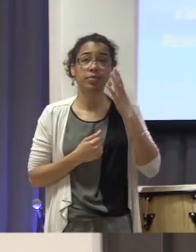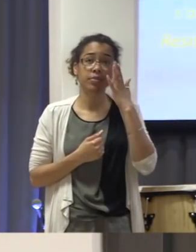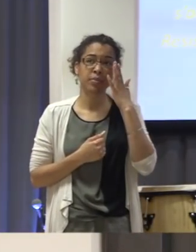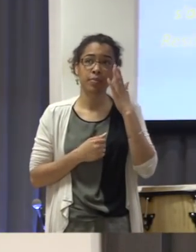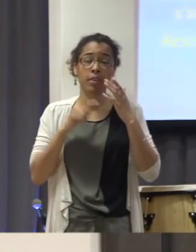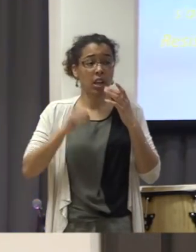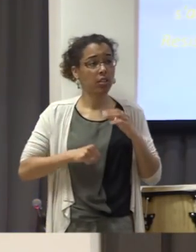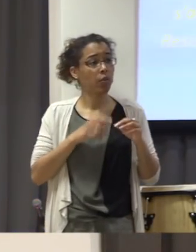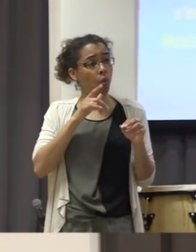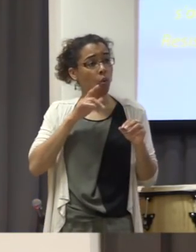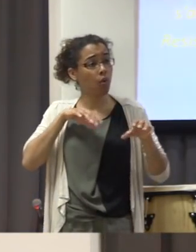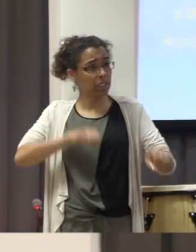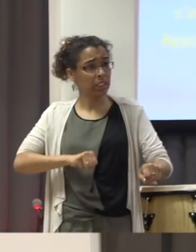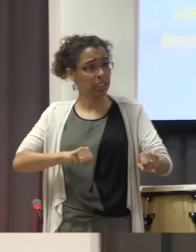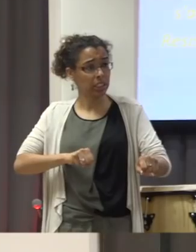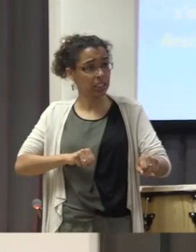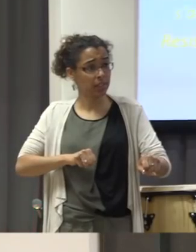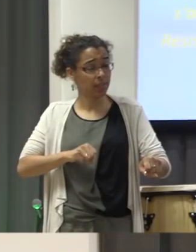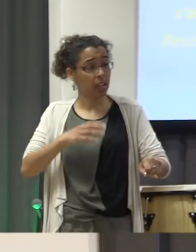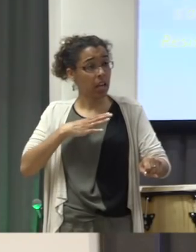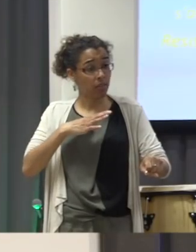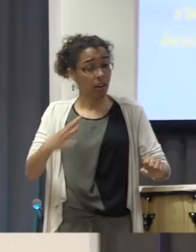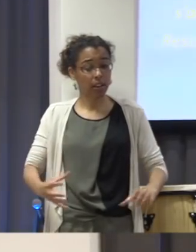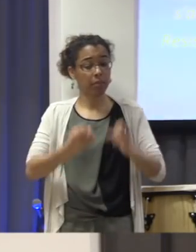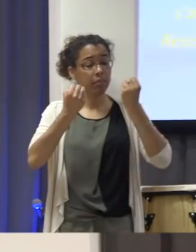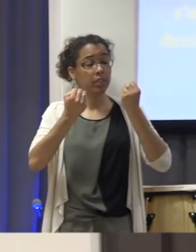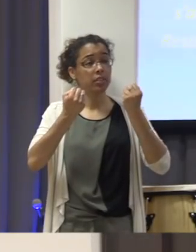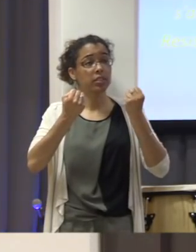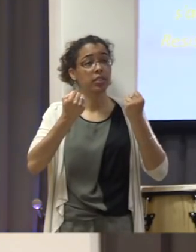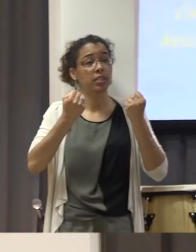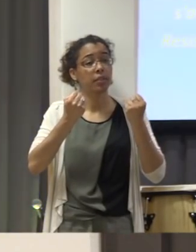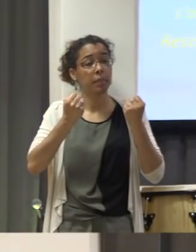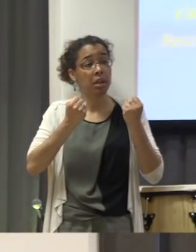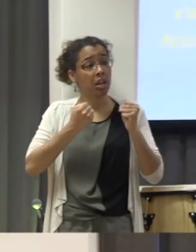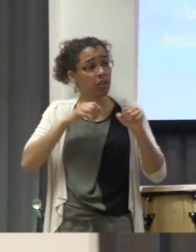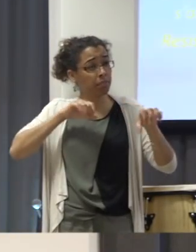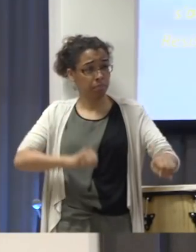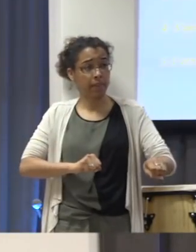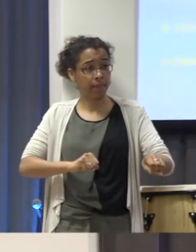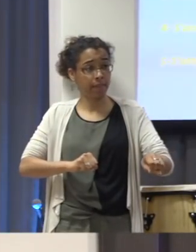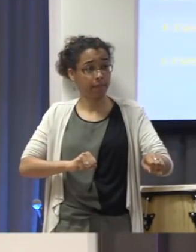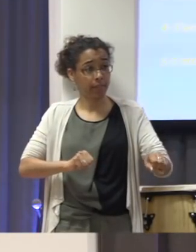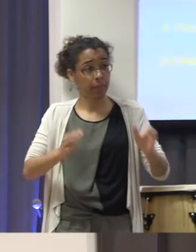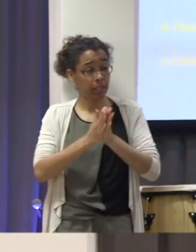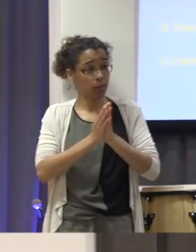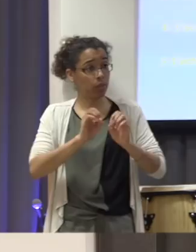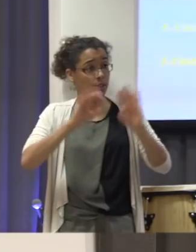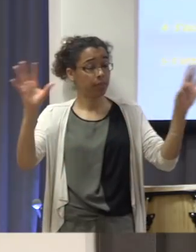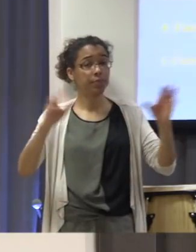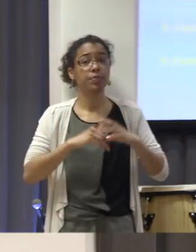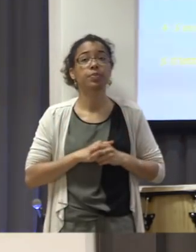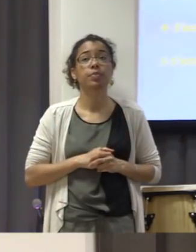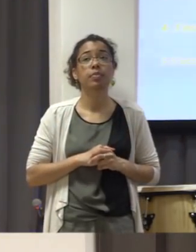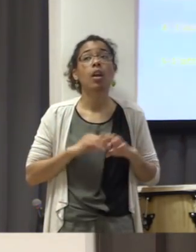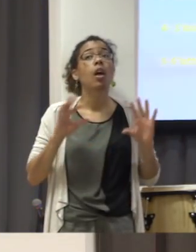faut résister, avoir la capacité, tenir ferme. Alléluia. Alors comment